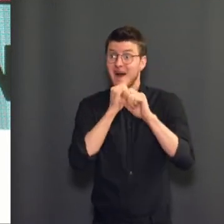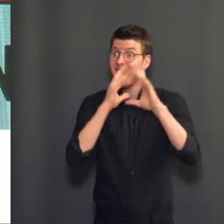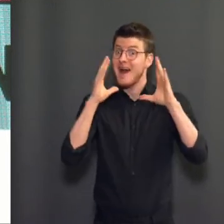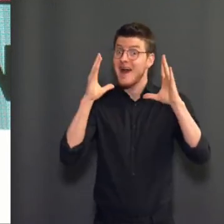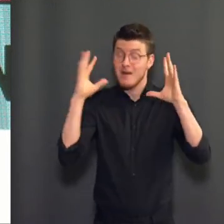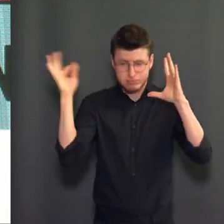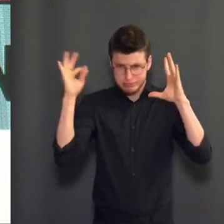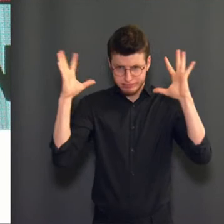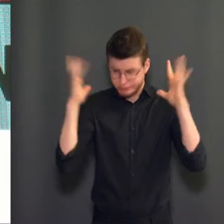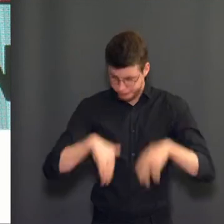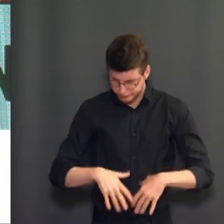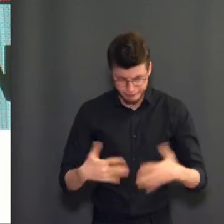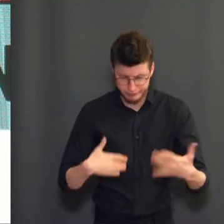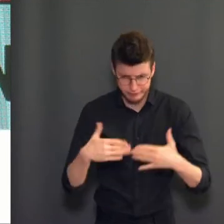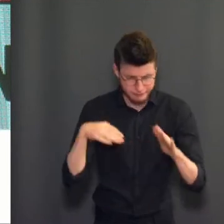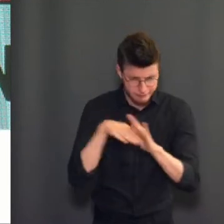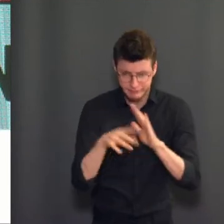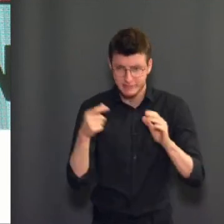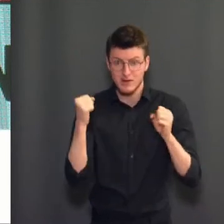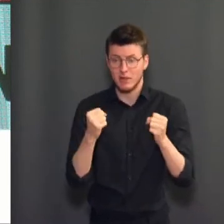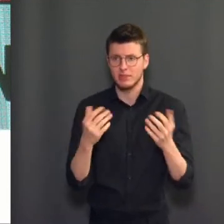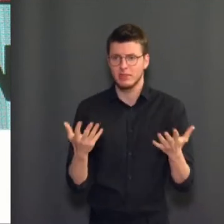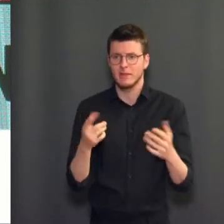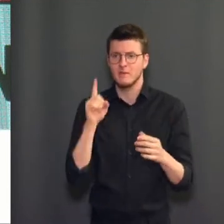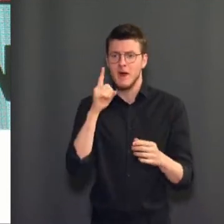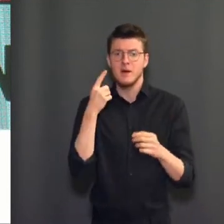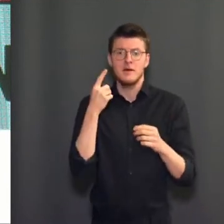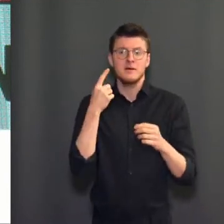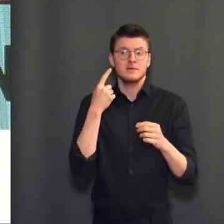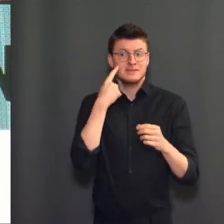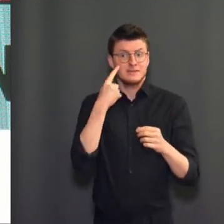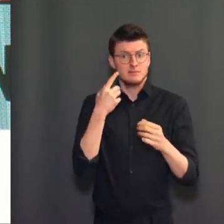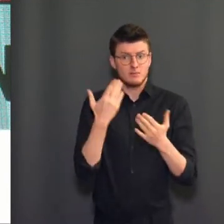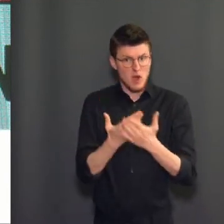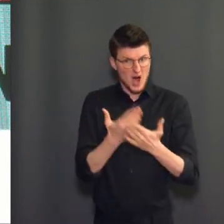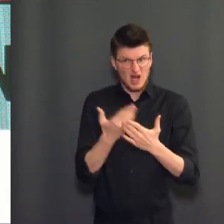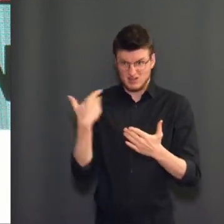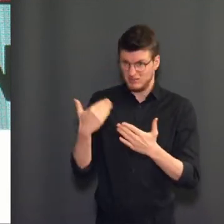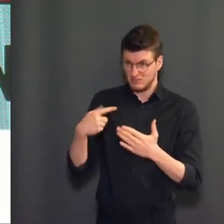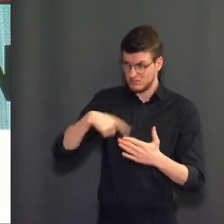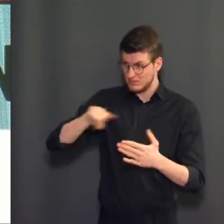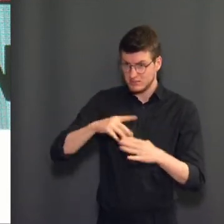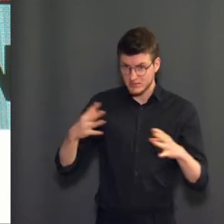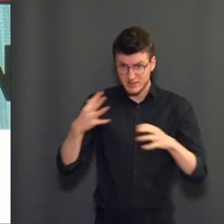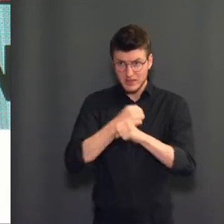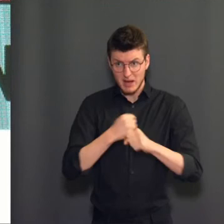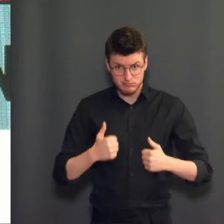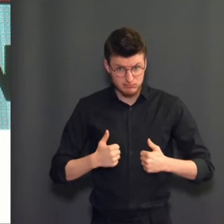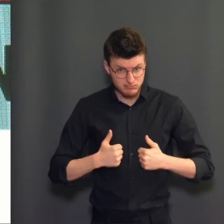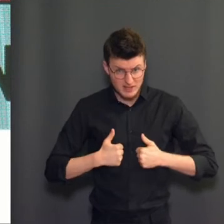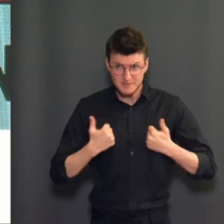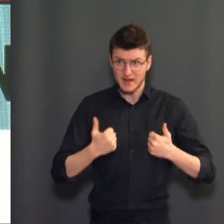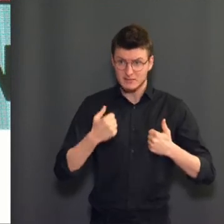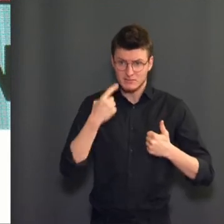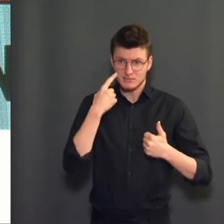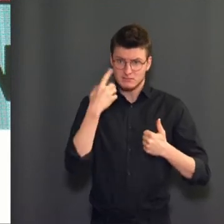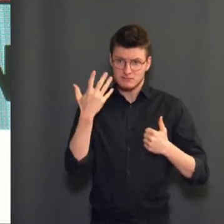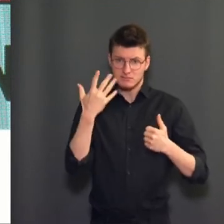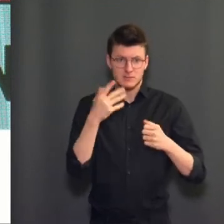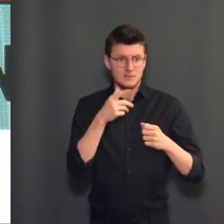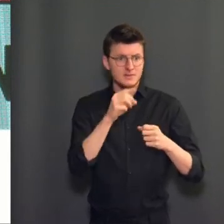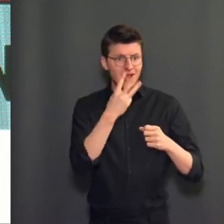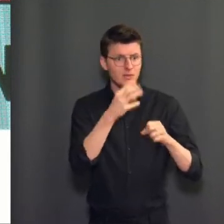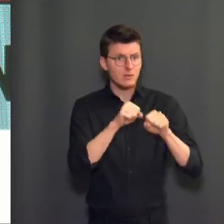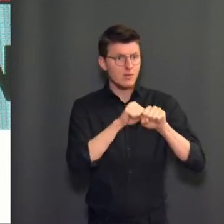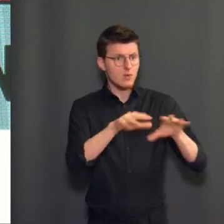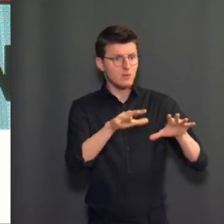Het toont wel aan dat we met een gezamenlijke inspanning deze 3e golf nu kunnen breken. Hou vol